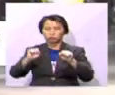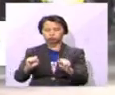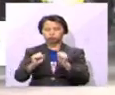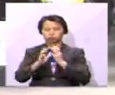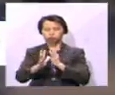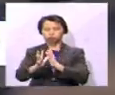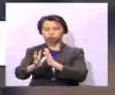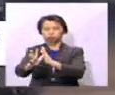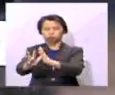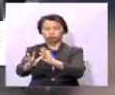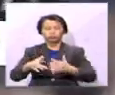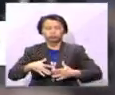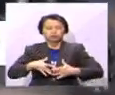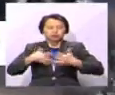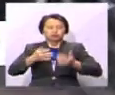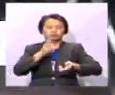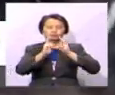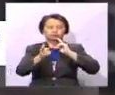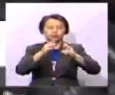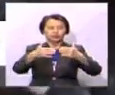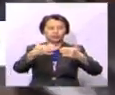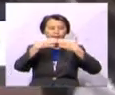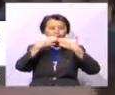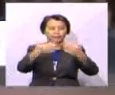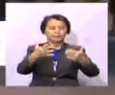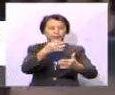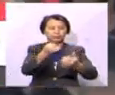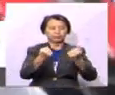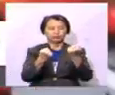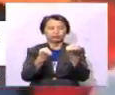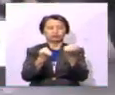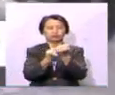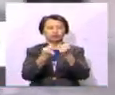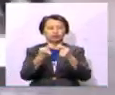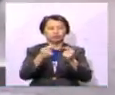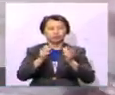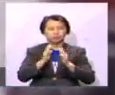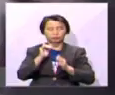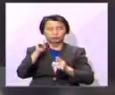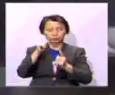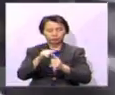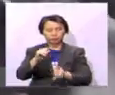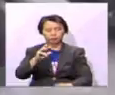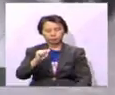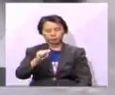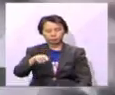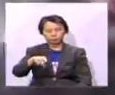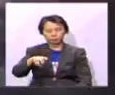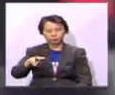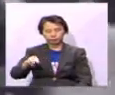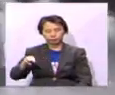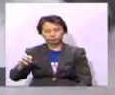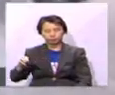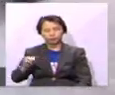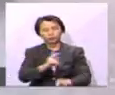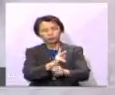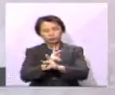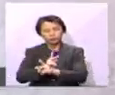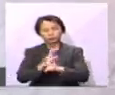langsung menzahirkan ucapan terima kasih dan sokongan kepada Maritim Malaysia menjaga keselamatan perairan